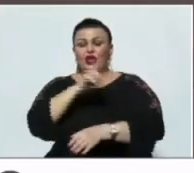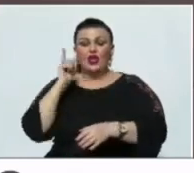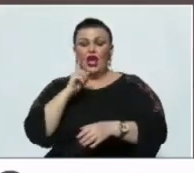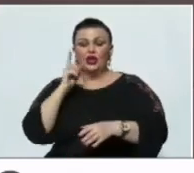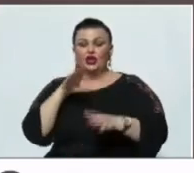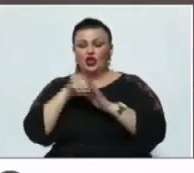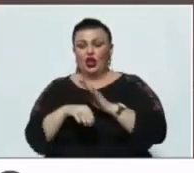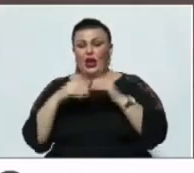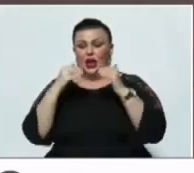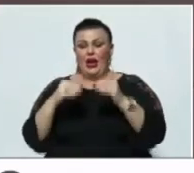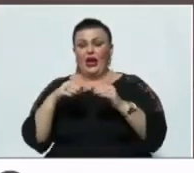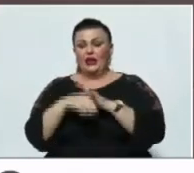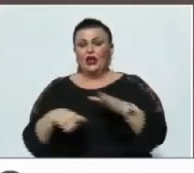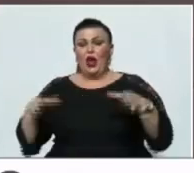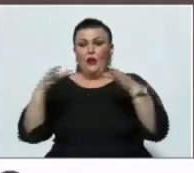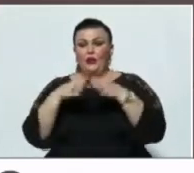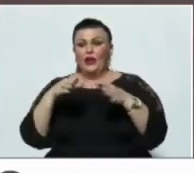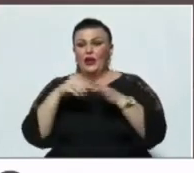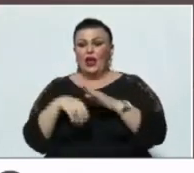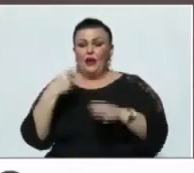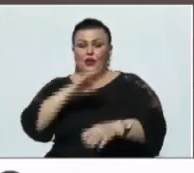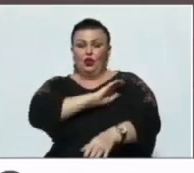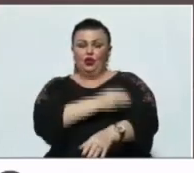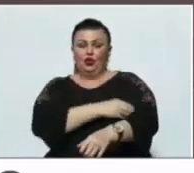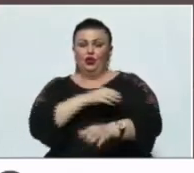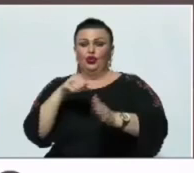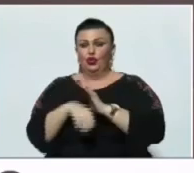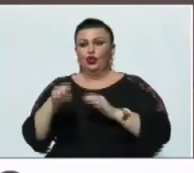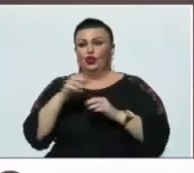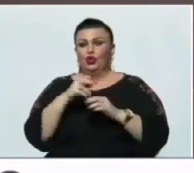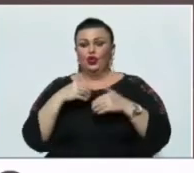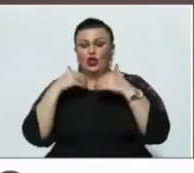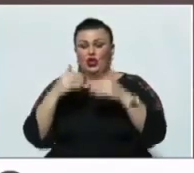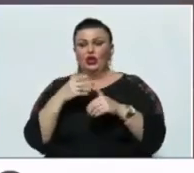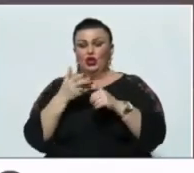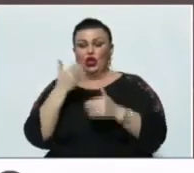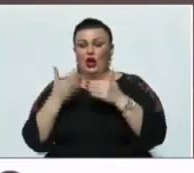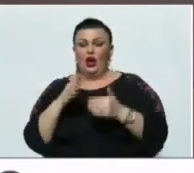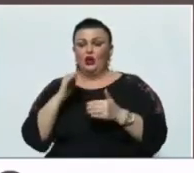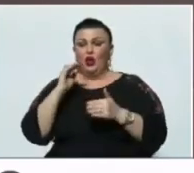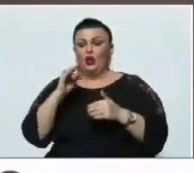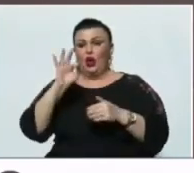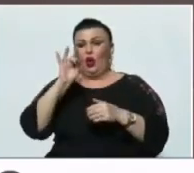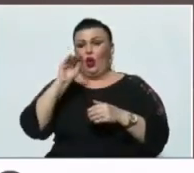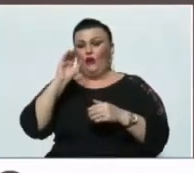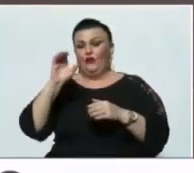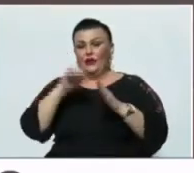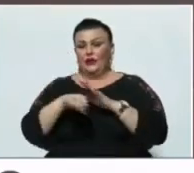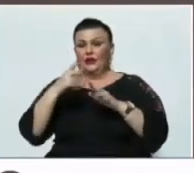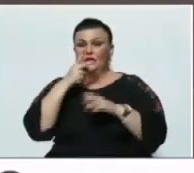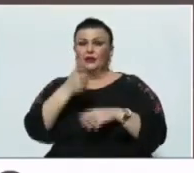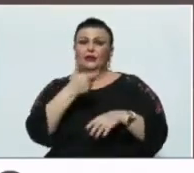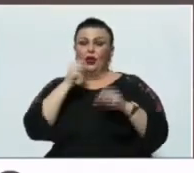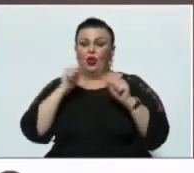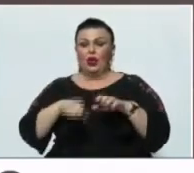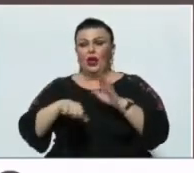bir birgə bir gücüdür. Girişdə yəqin onların ofislərini müşahidə edə bilərsiniz. Miqrasiya könüllüləri